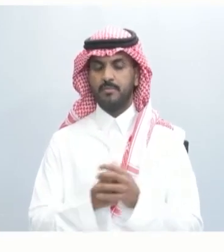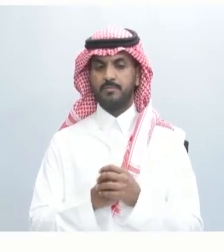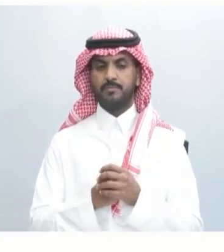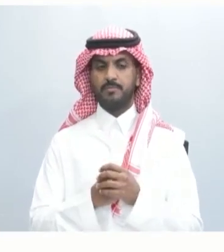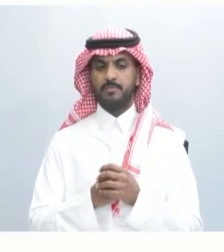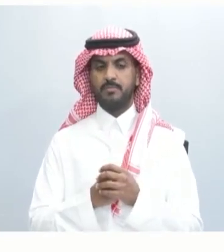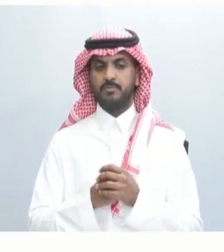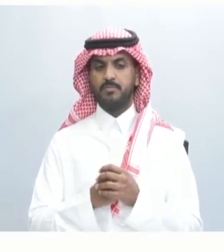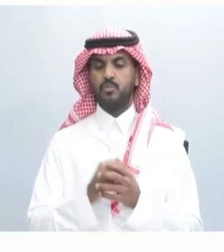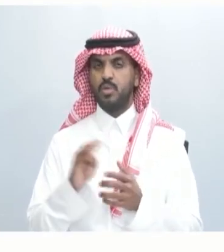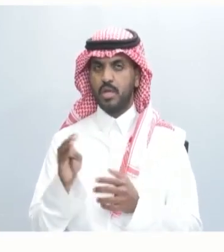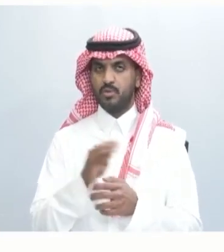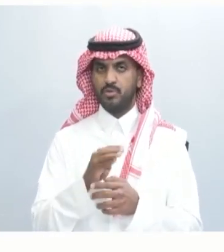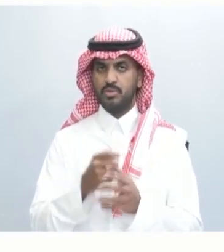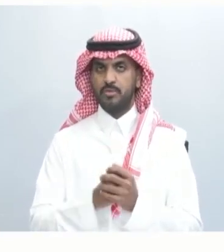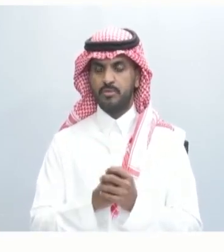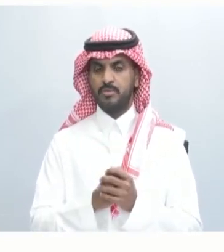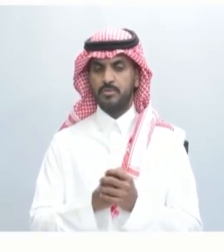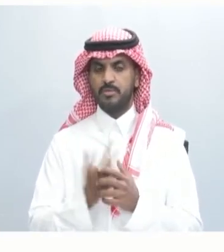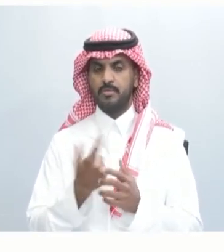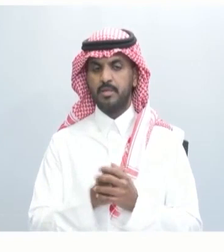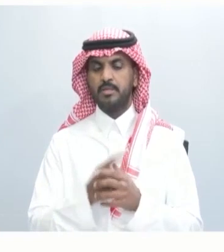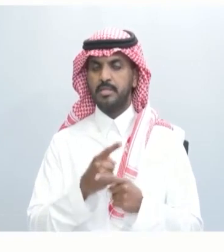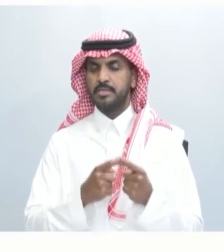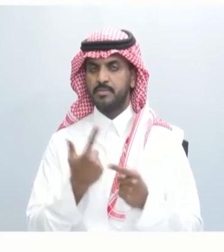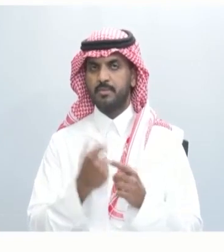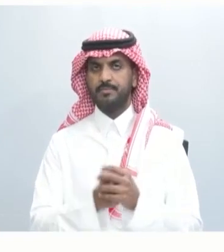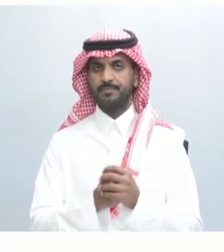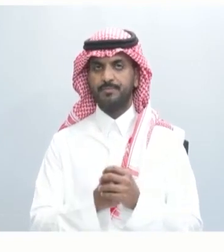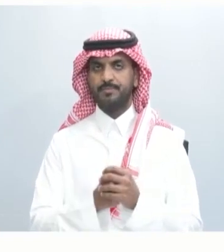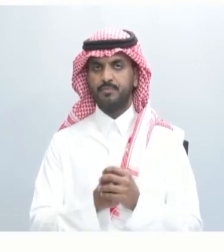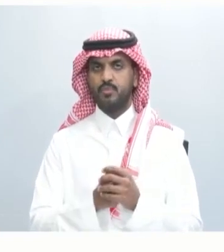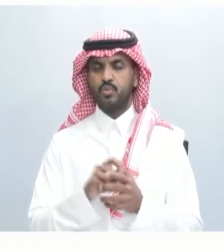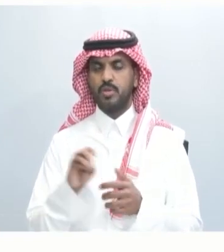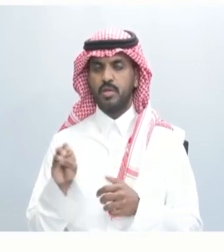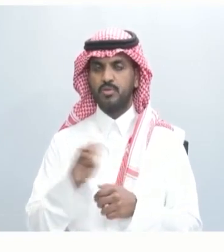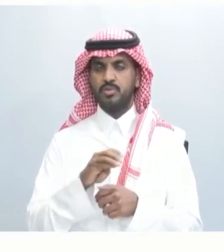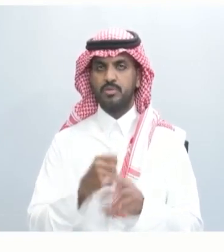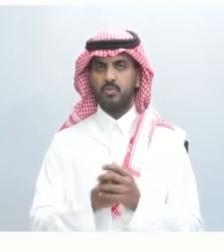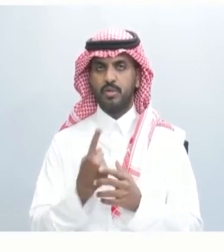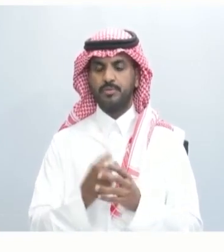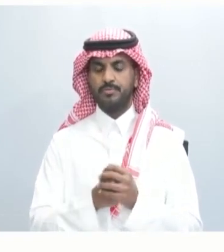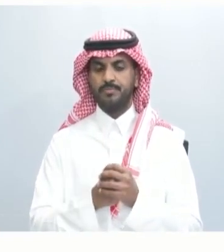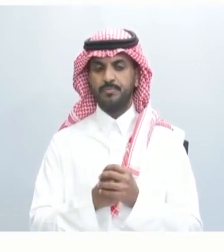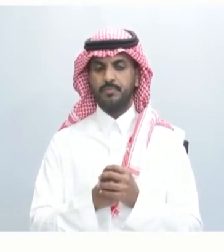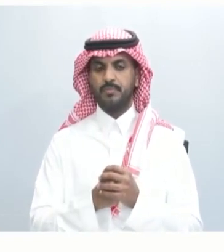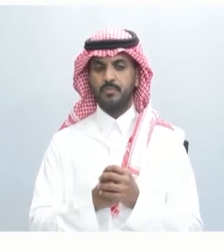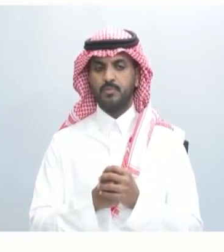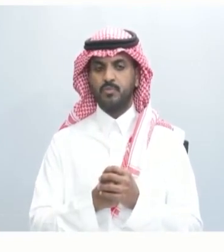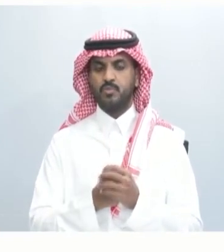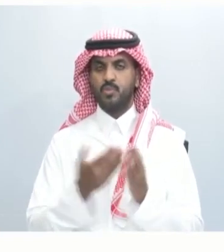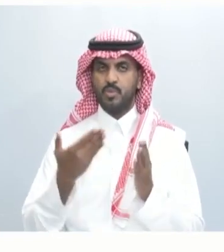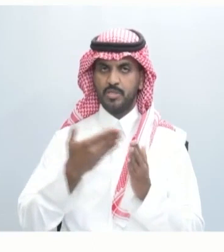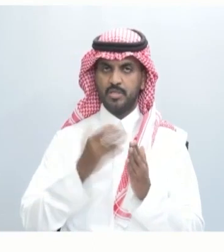سيكون الناتج سبعه السبعه نقسمها على السبعه فيكون الناتج واحد اذا بهذا الشكل نكون وصلنا